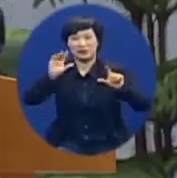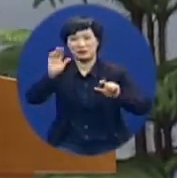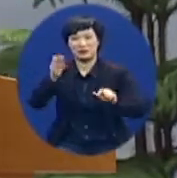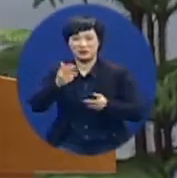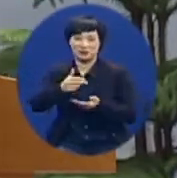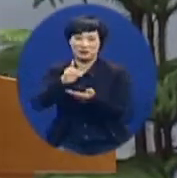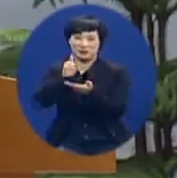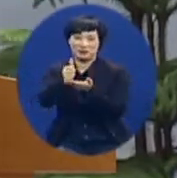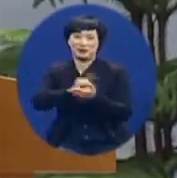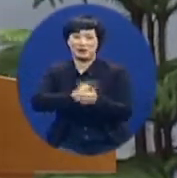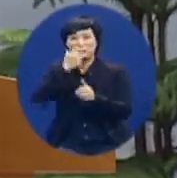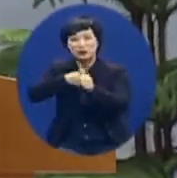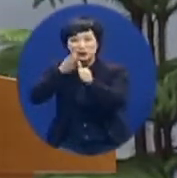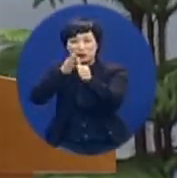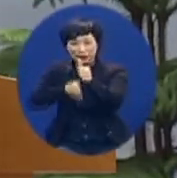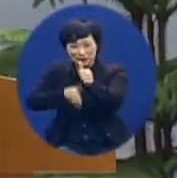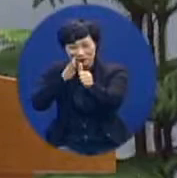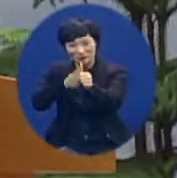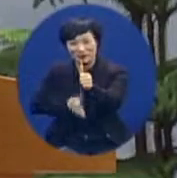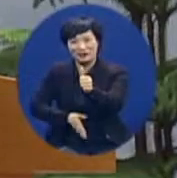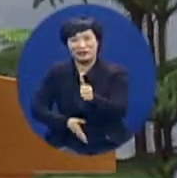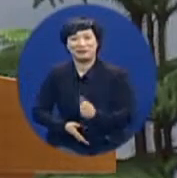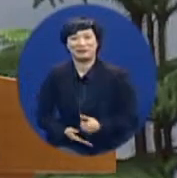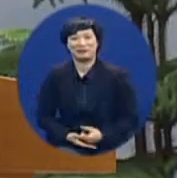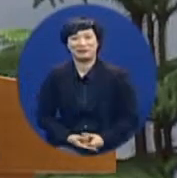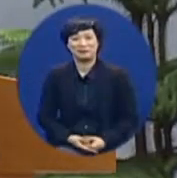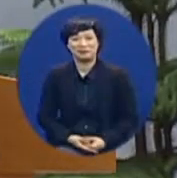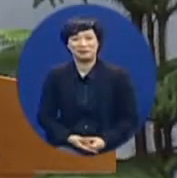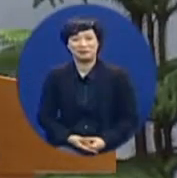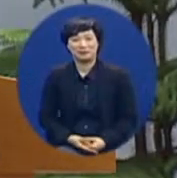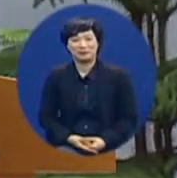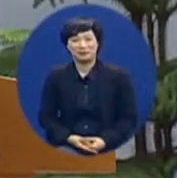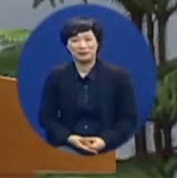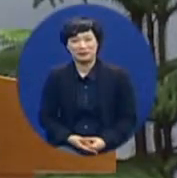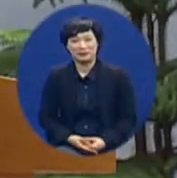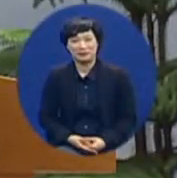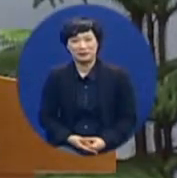주님의 이름으로 축원합니다 아멘